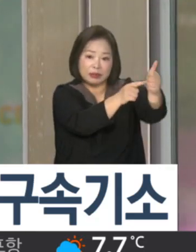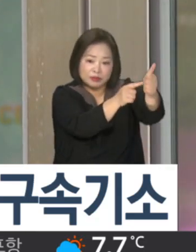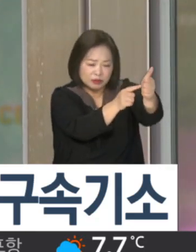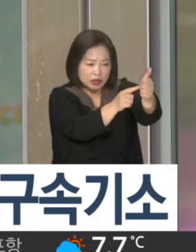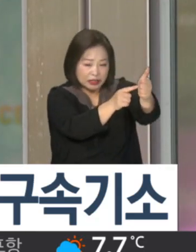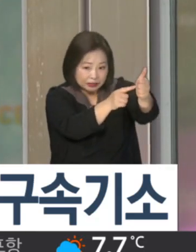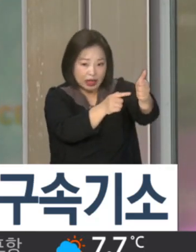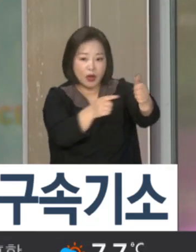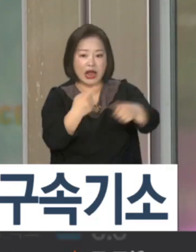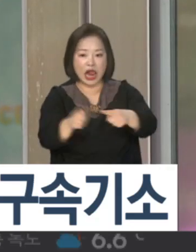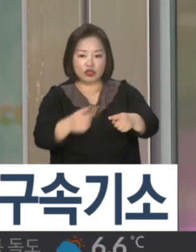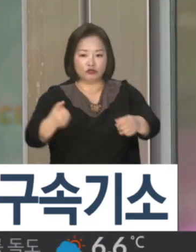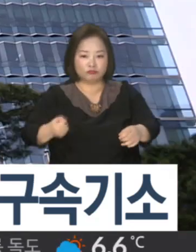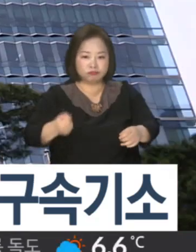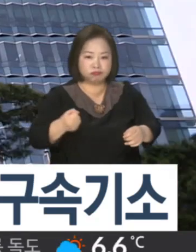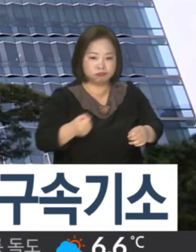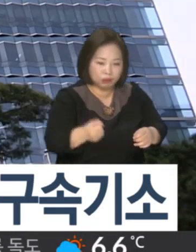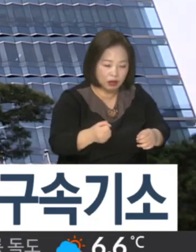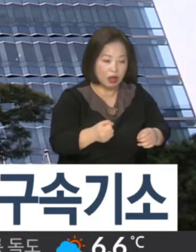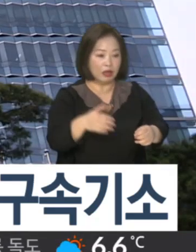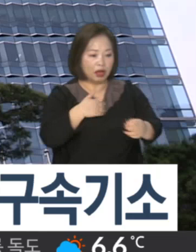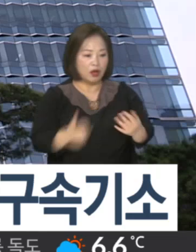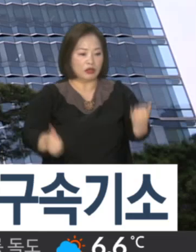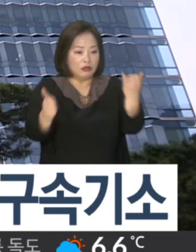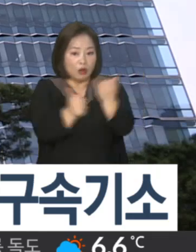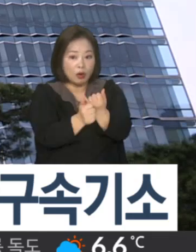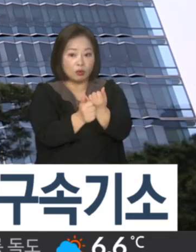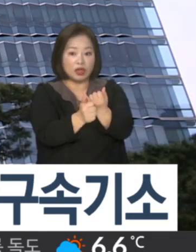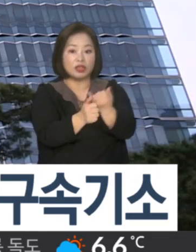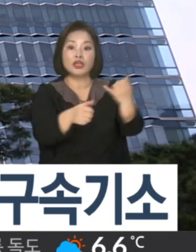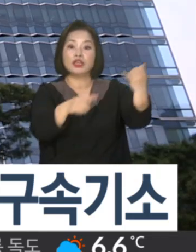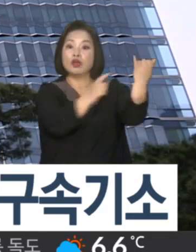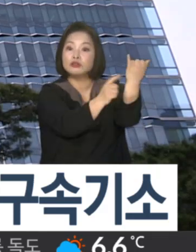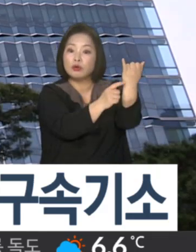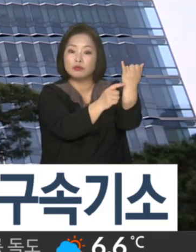받습니다. A씨는 자신과 결혼을 약속한 여성과